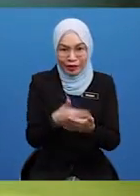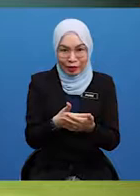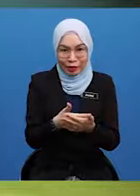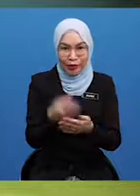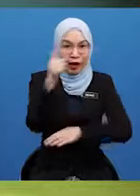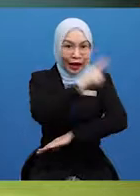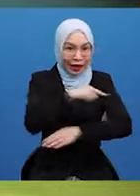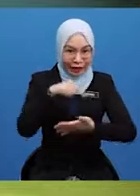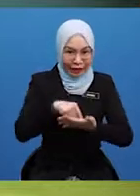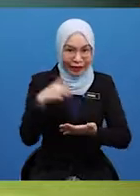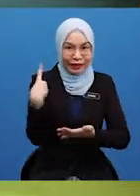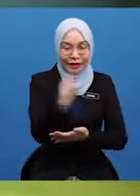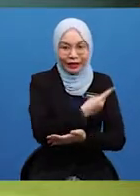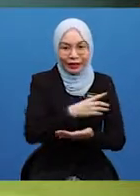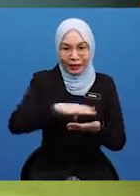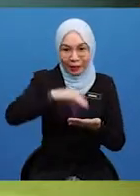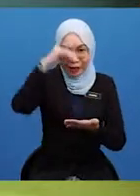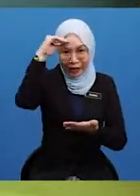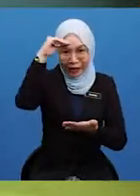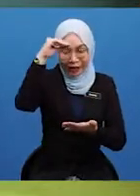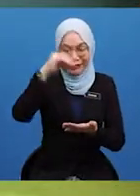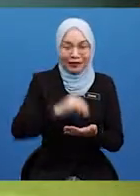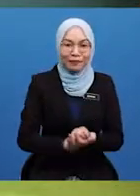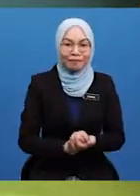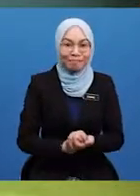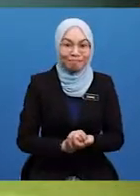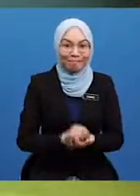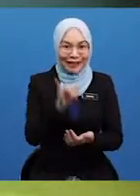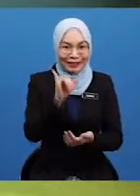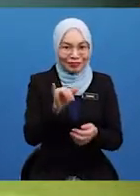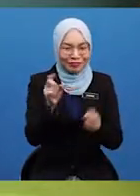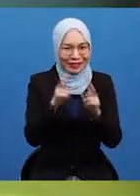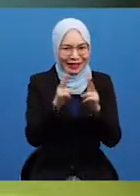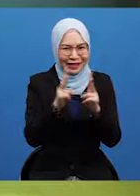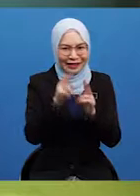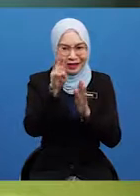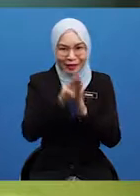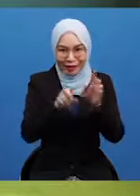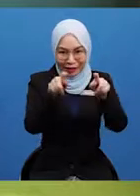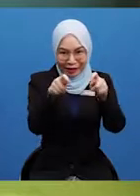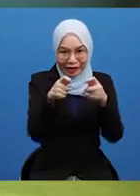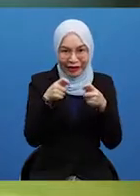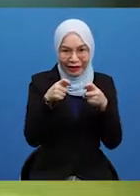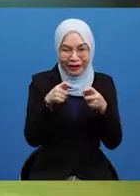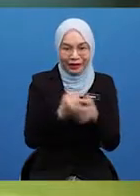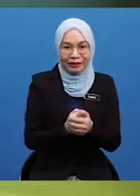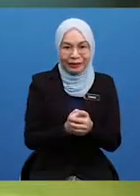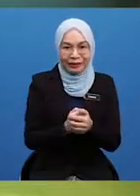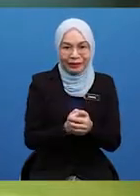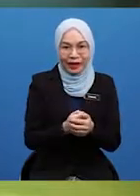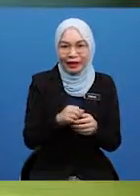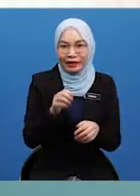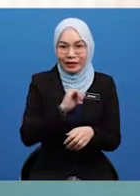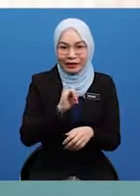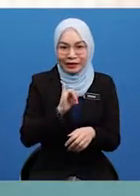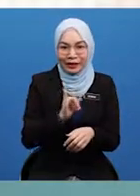mempelajari pembelajaran yang sangat menarik dan cukup pasti majority melumuri memilikinya